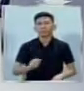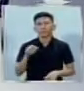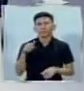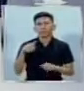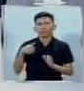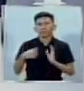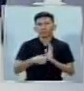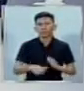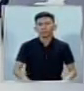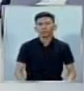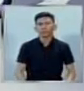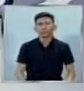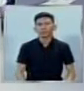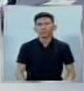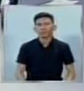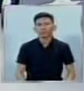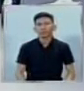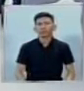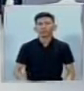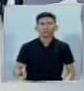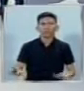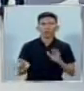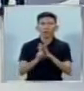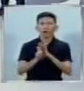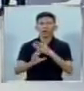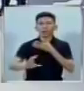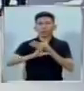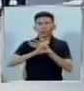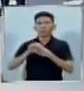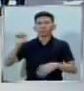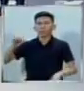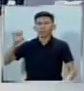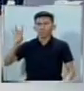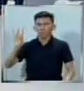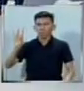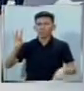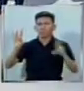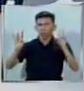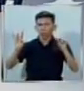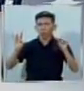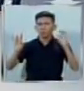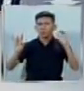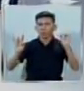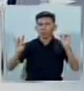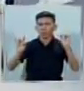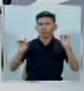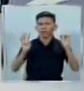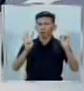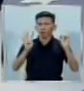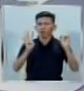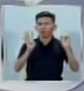Sa pagbabawal naman sa ENDO, 8 yes, 0 no, 4 ang iba o walang